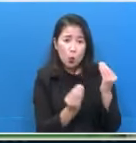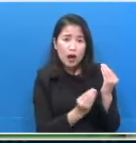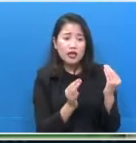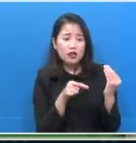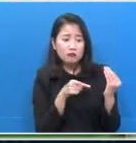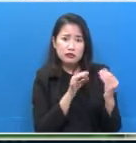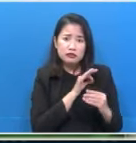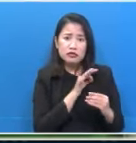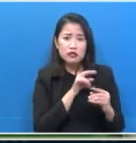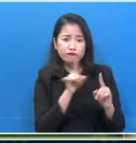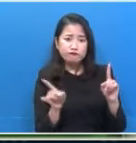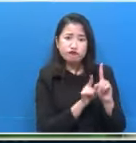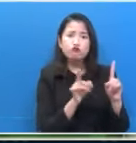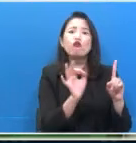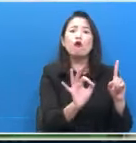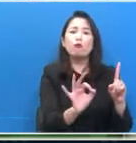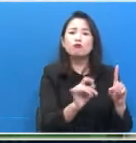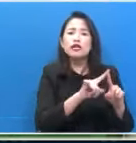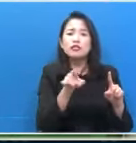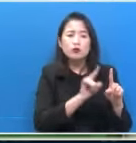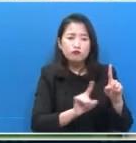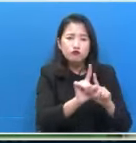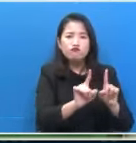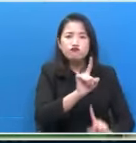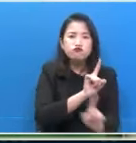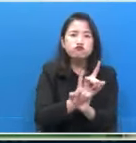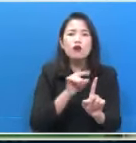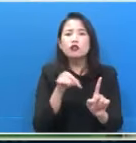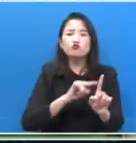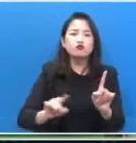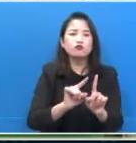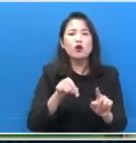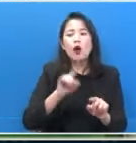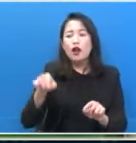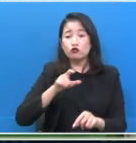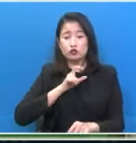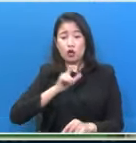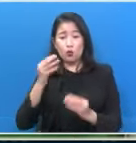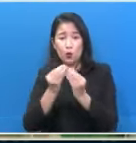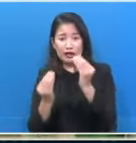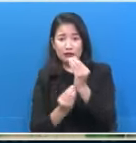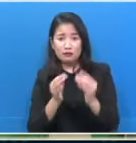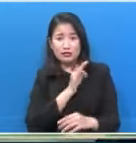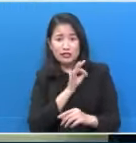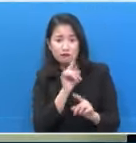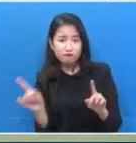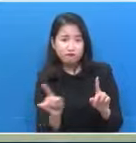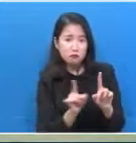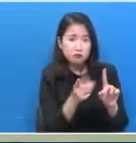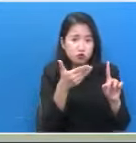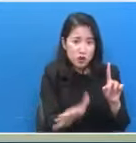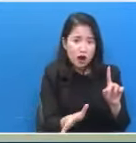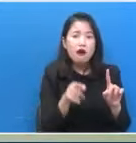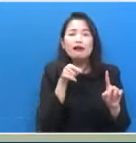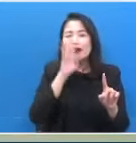oleh berpasangan dengan masing-masing bakal capres. Dan apa bedanya kalau ada bakal cawapres, kemungkinan yang bisa terjadi? Di situasi